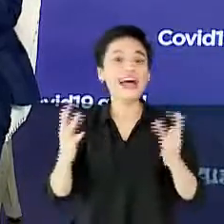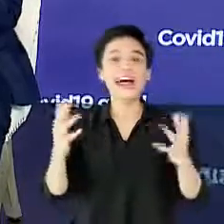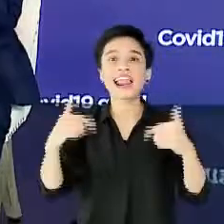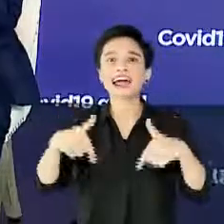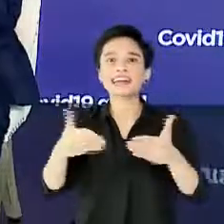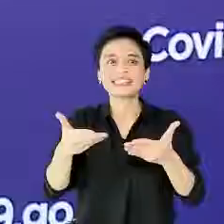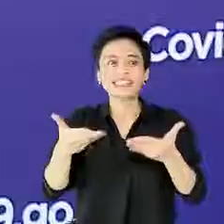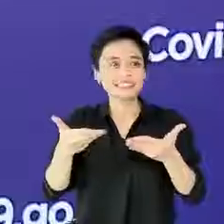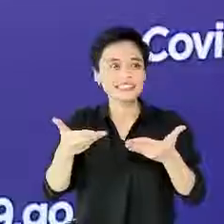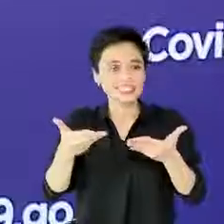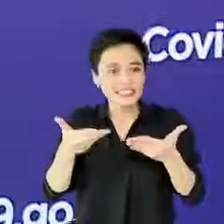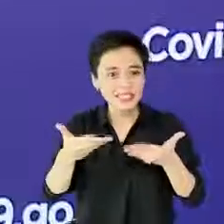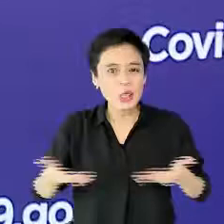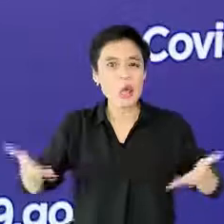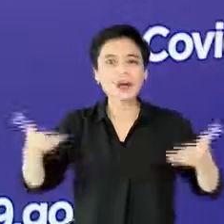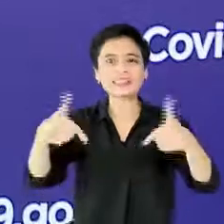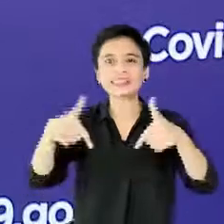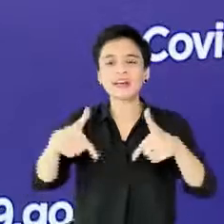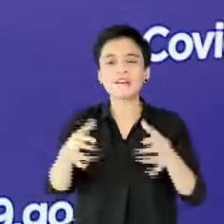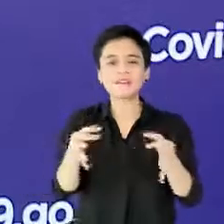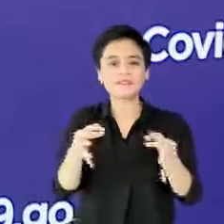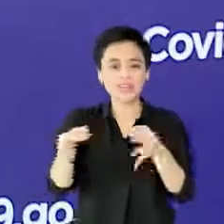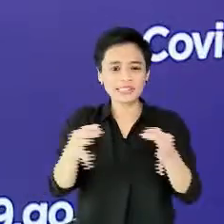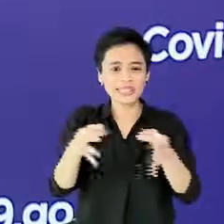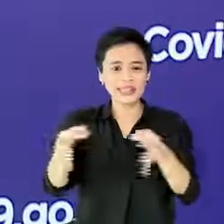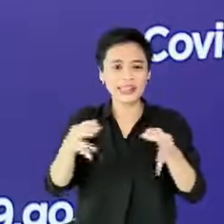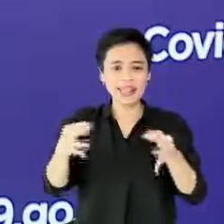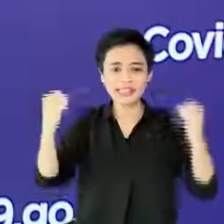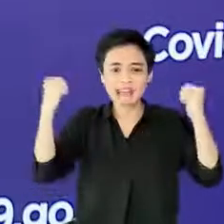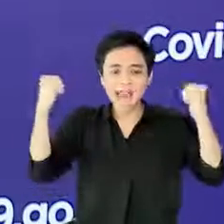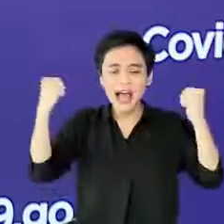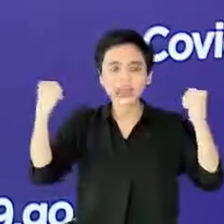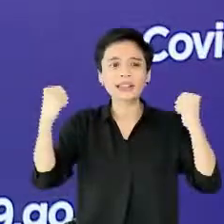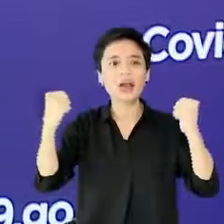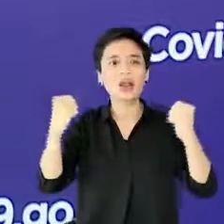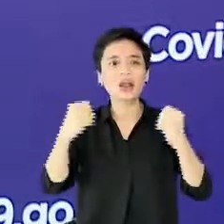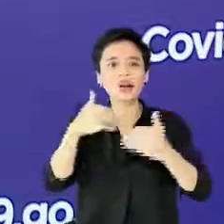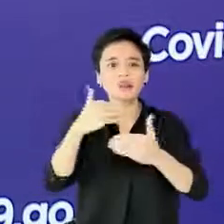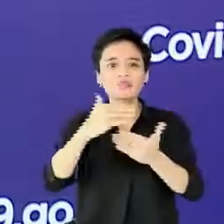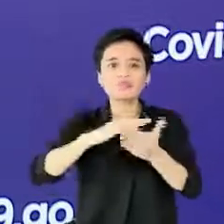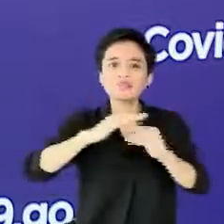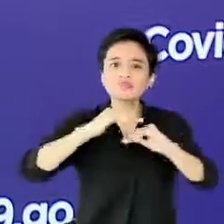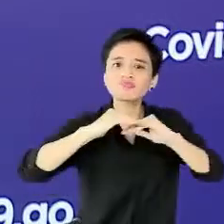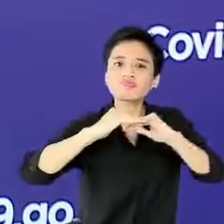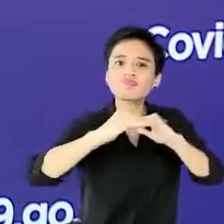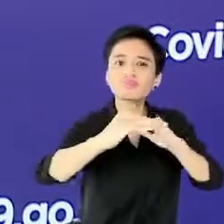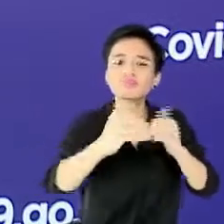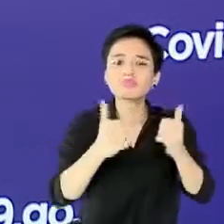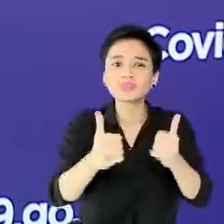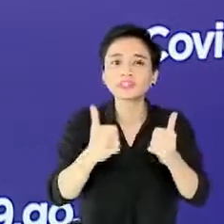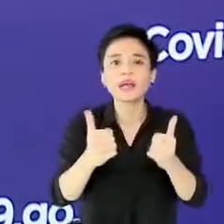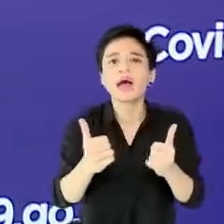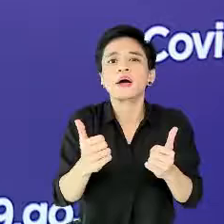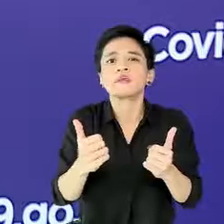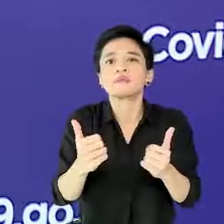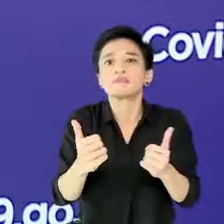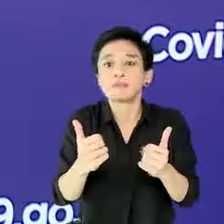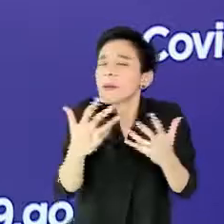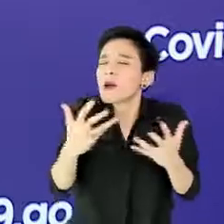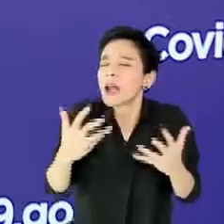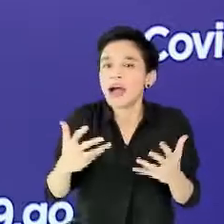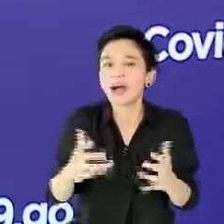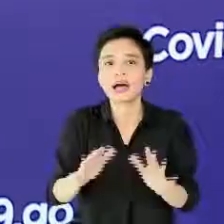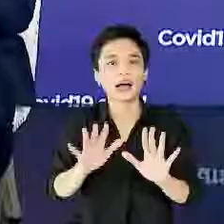fasilitas pelayanan kesehatan akan bertahan jika kenaikan kasus akan tetap terjadi jika tidak ada